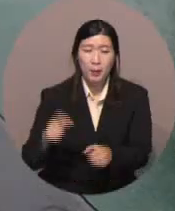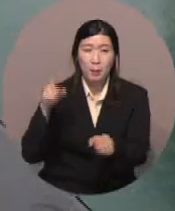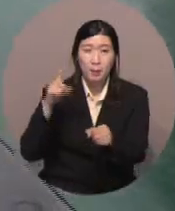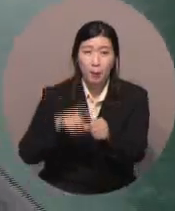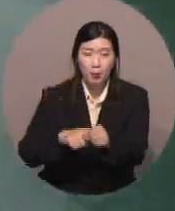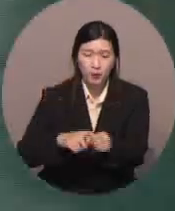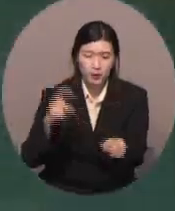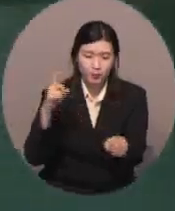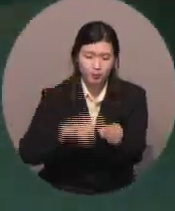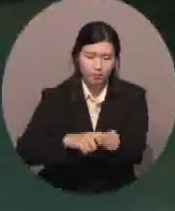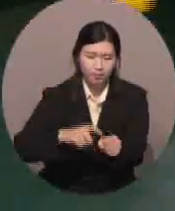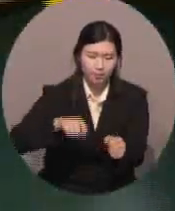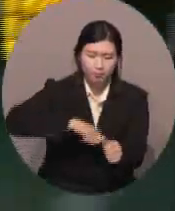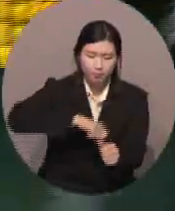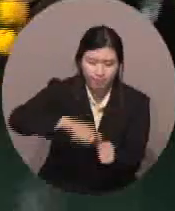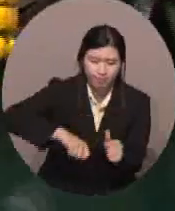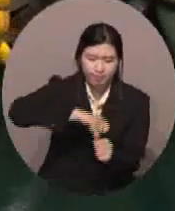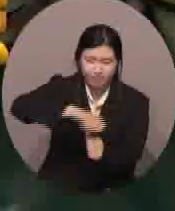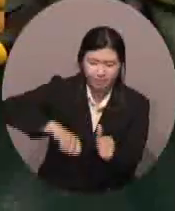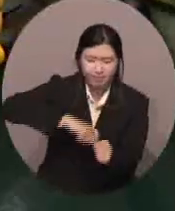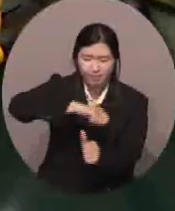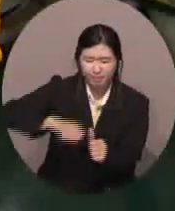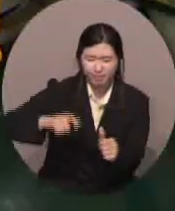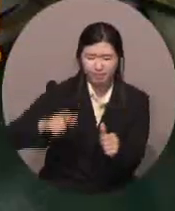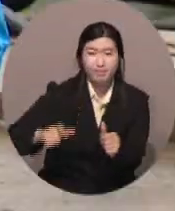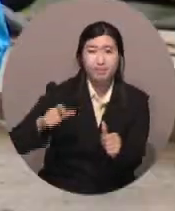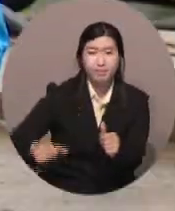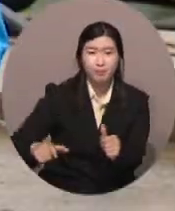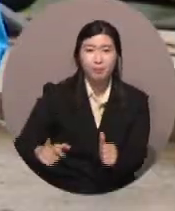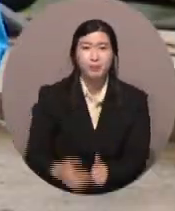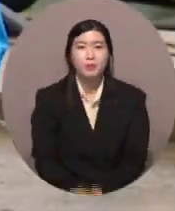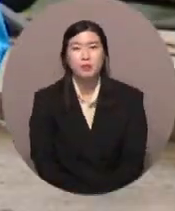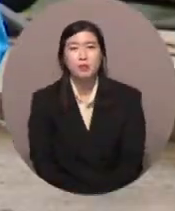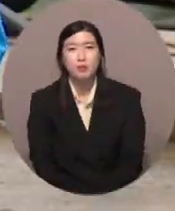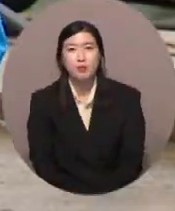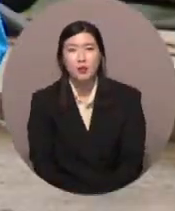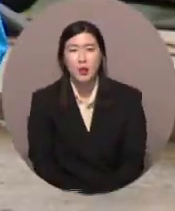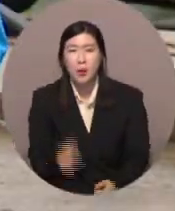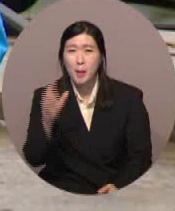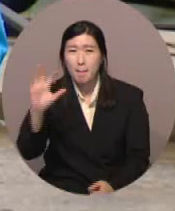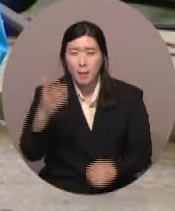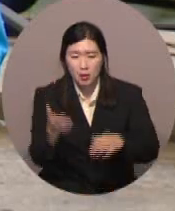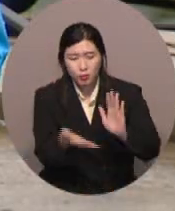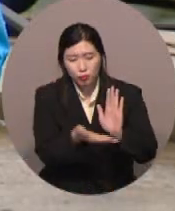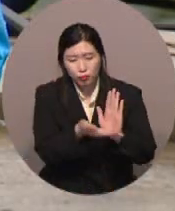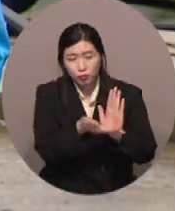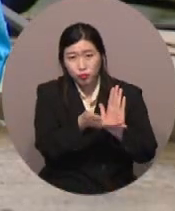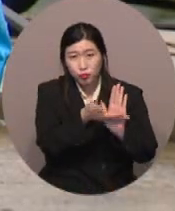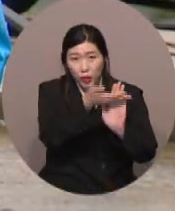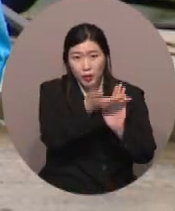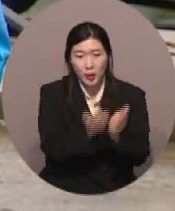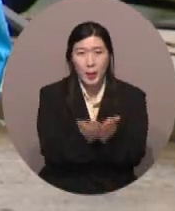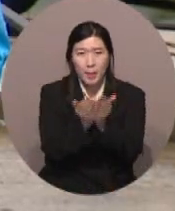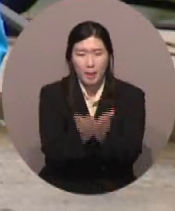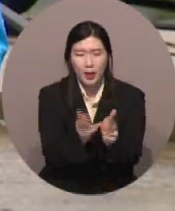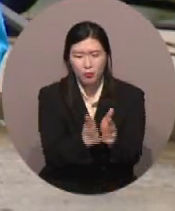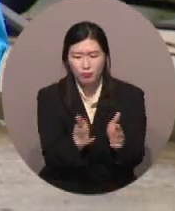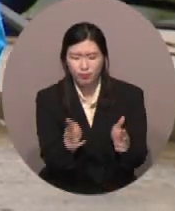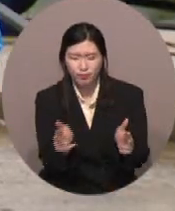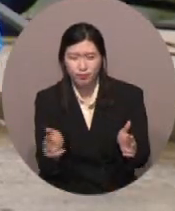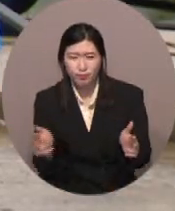밧줄을 2중, 3중으로 엮었습니다. 태풍의 북상 소식에 이렇게 항구에는 여러 어선들이 정박해